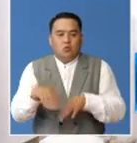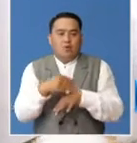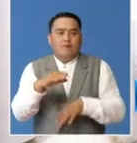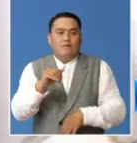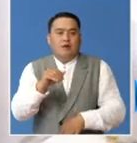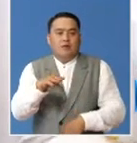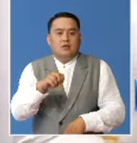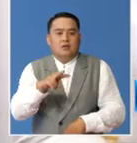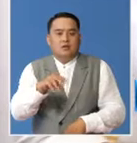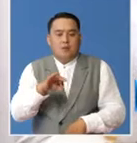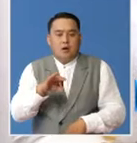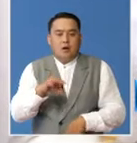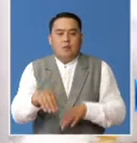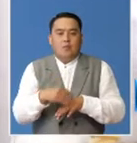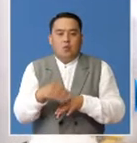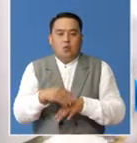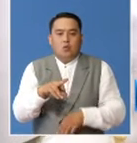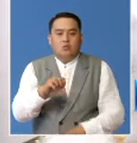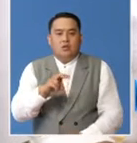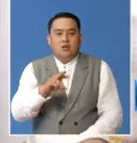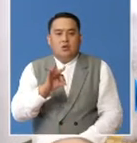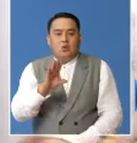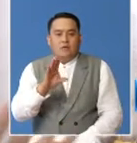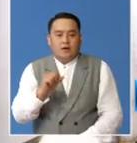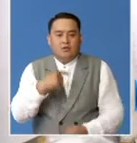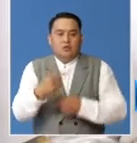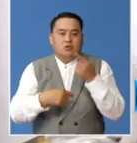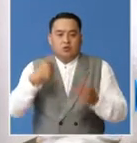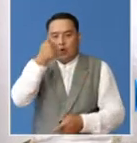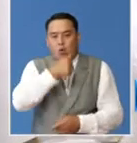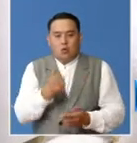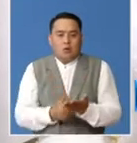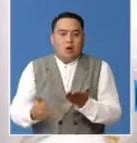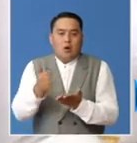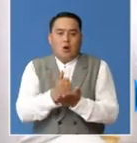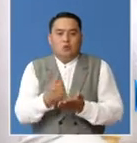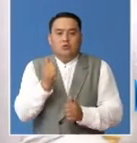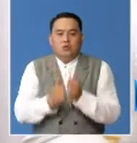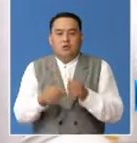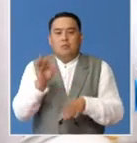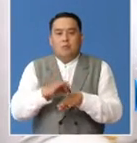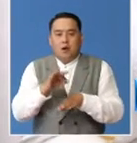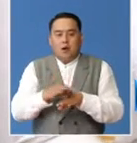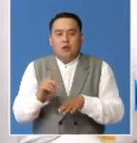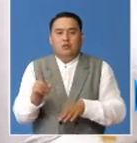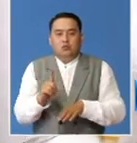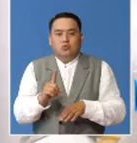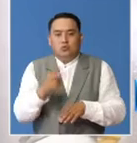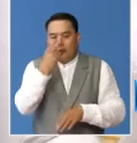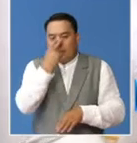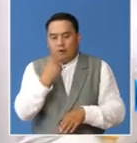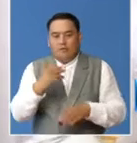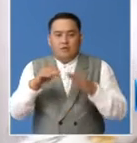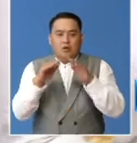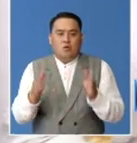Фатиму, дочь известного муфтия Мухаммеджана Хусаинова, а через год взошел на престол. Он очень часто болел, видимо, потому что не привык жить в